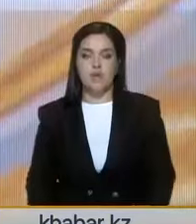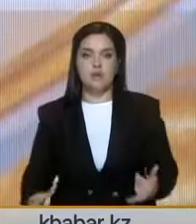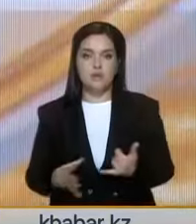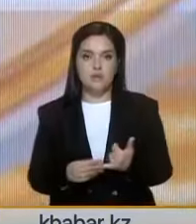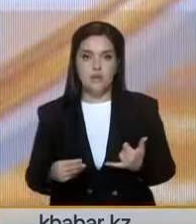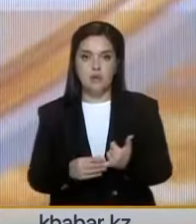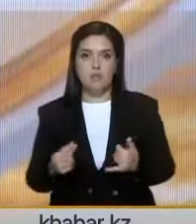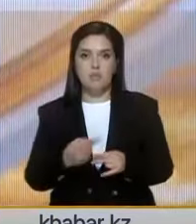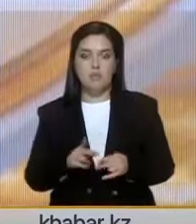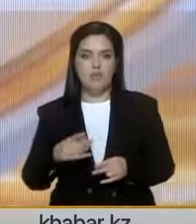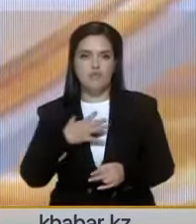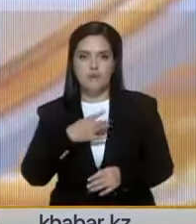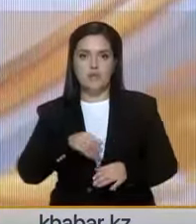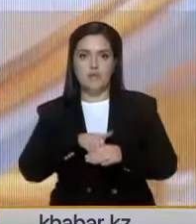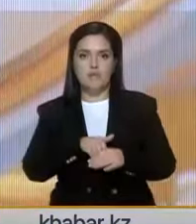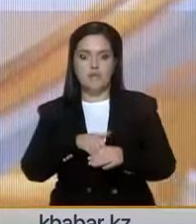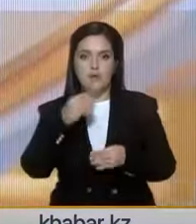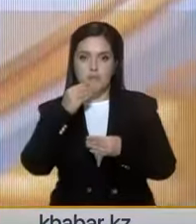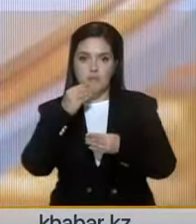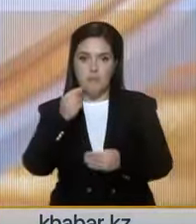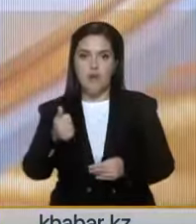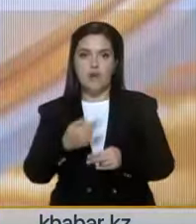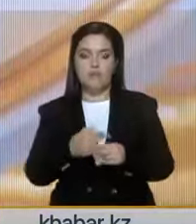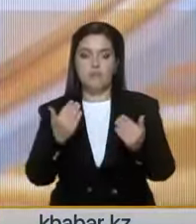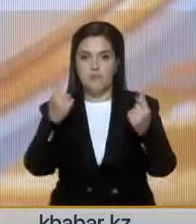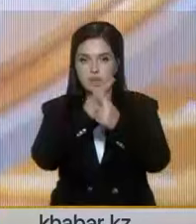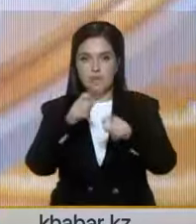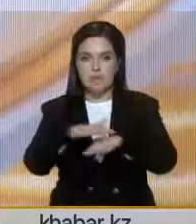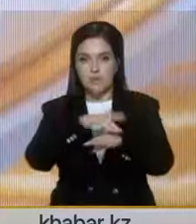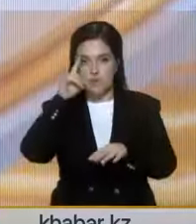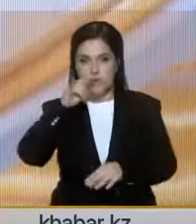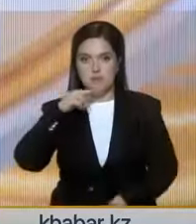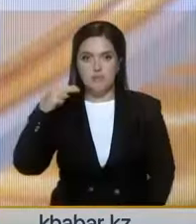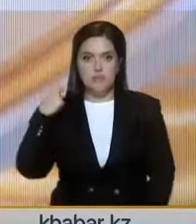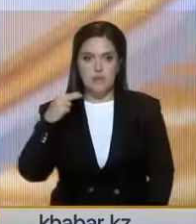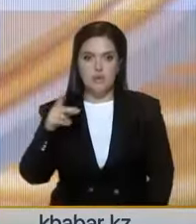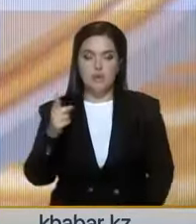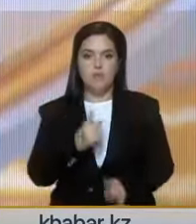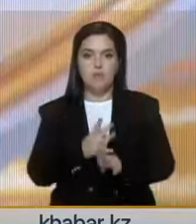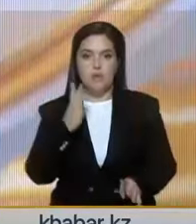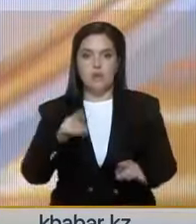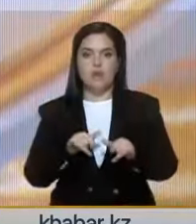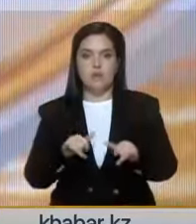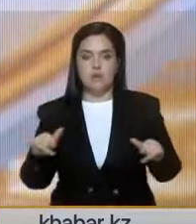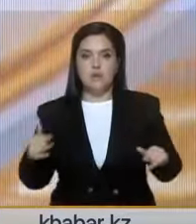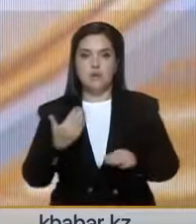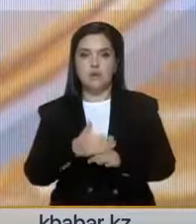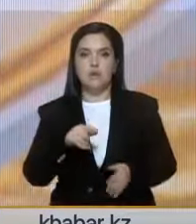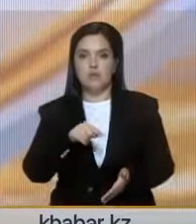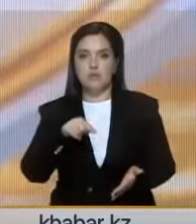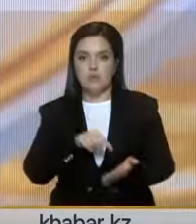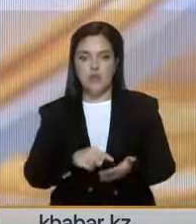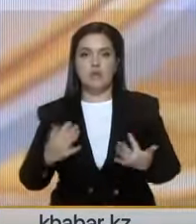Земля – это ключевой элемент инвестиционной привлекательности отрасли, отметил сегодня в послании народу Казахстана президент и обозначил приоритеты